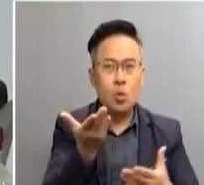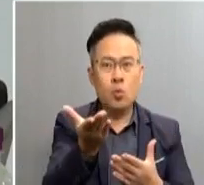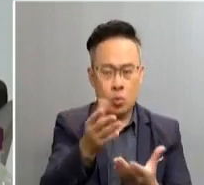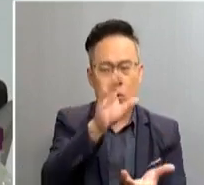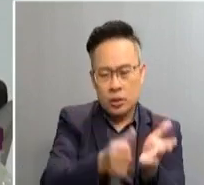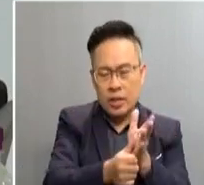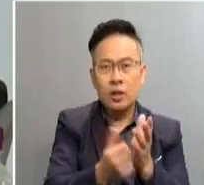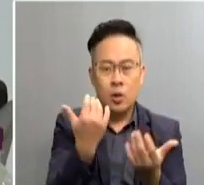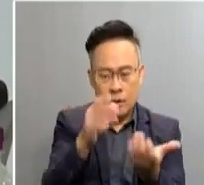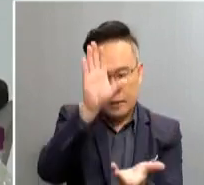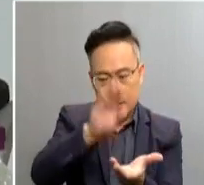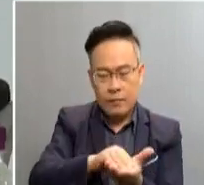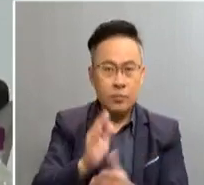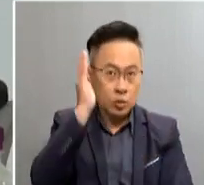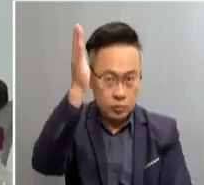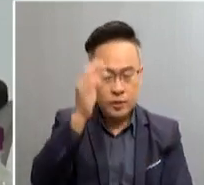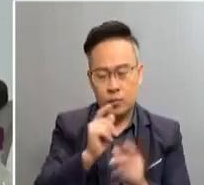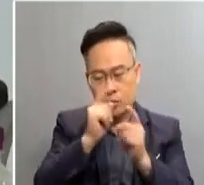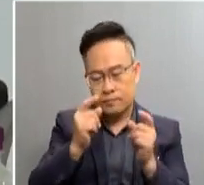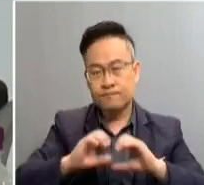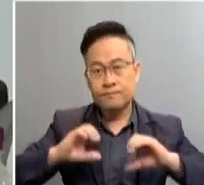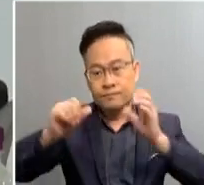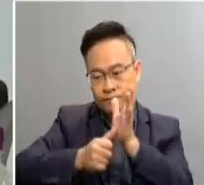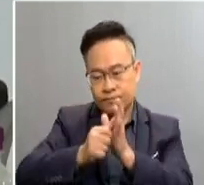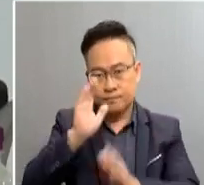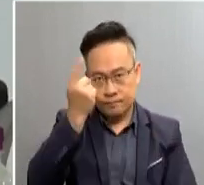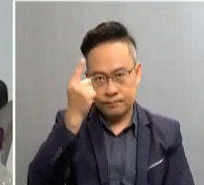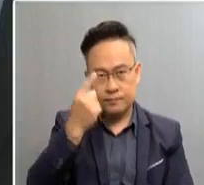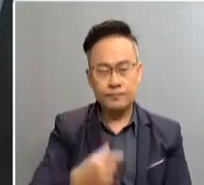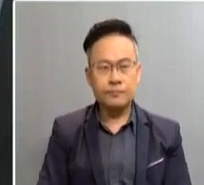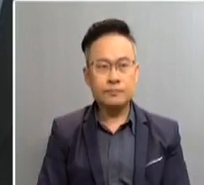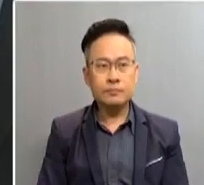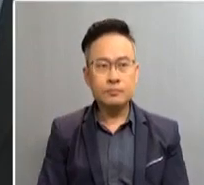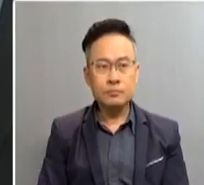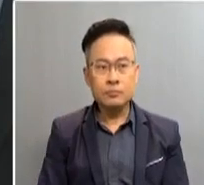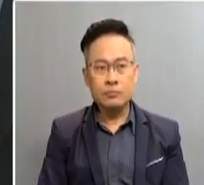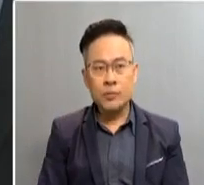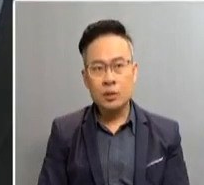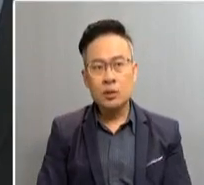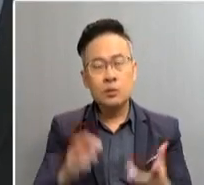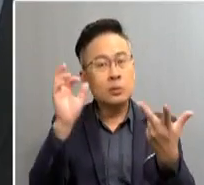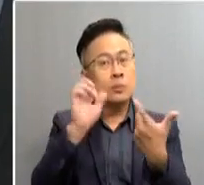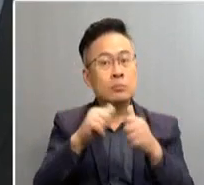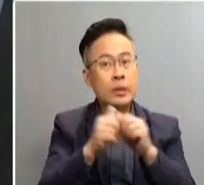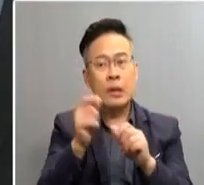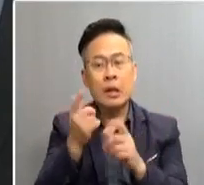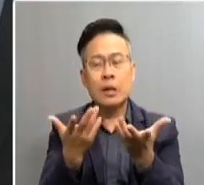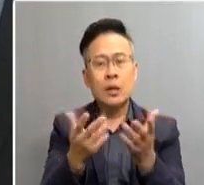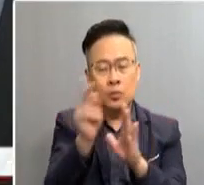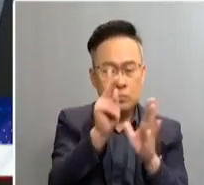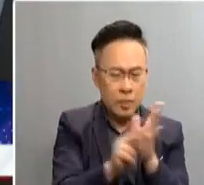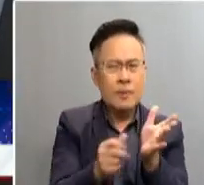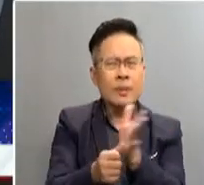างรัฐบาลต่อไปฟังทางรัฐมนตรีประจำสำนักนายกรัฐมนตรีครับ ก็คงไม่ใช่เรื่องใหญ่ที่มันเป็นการแก้ไขไม่